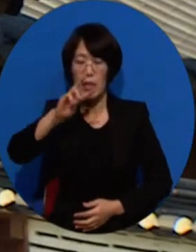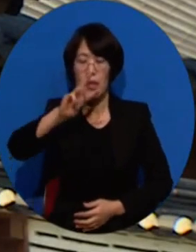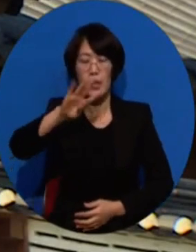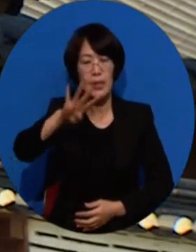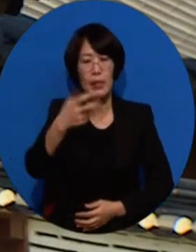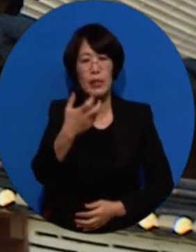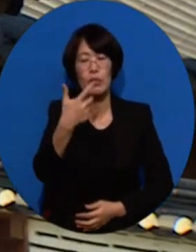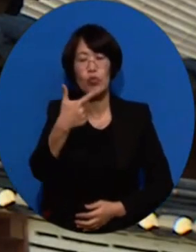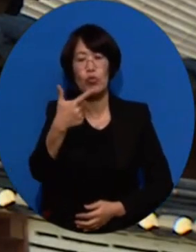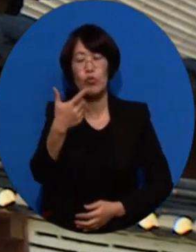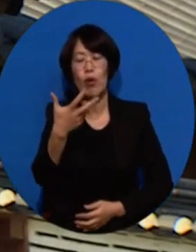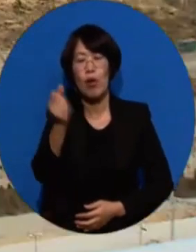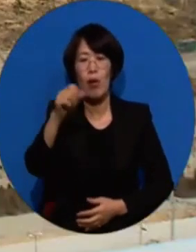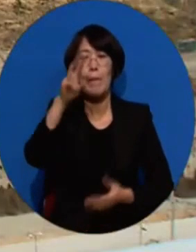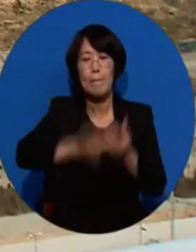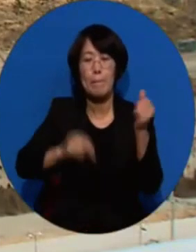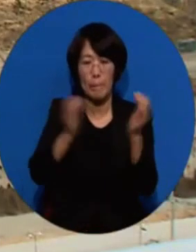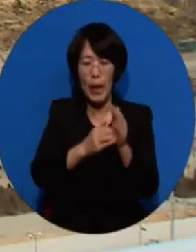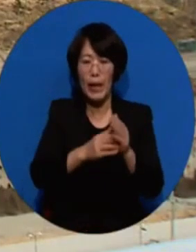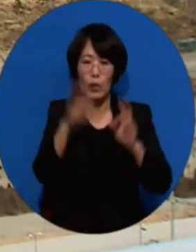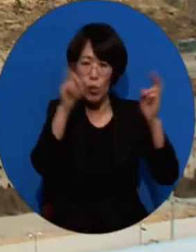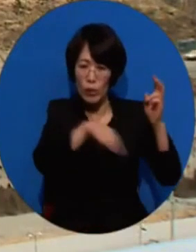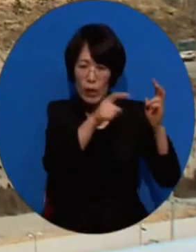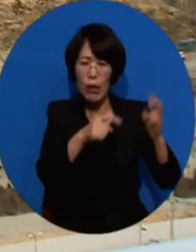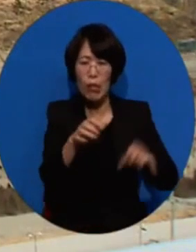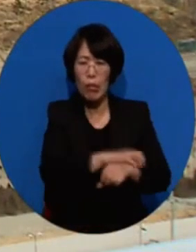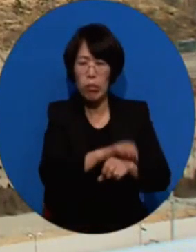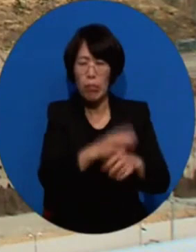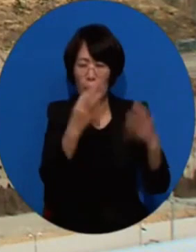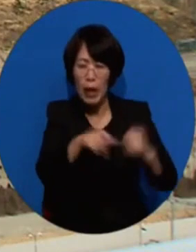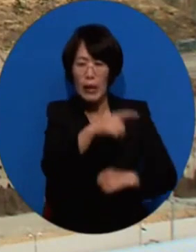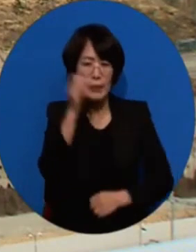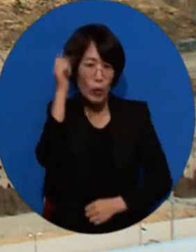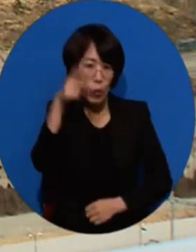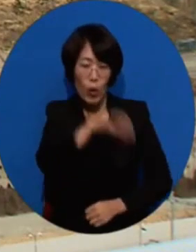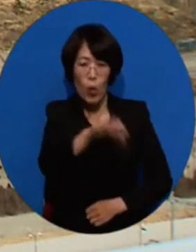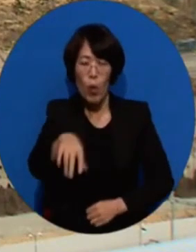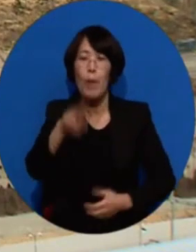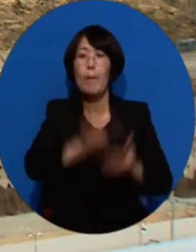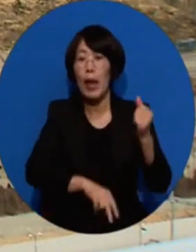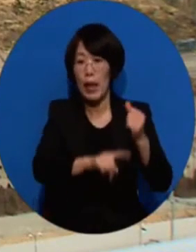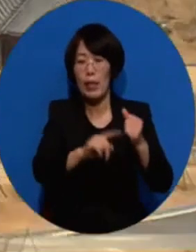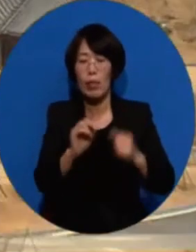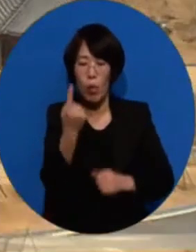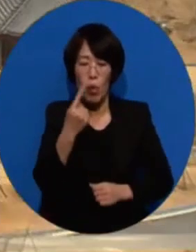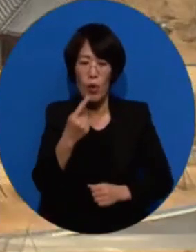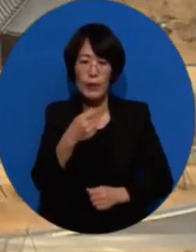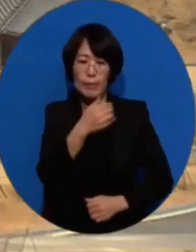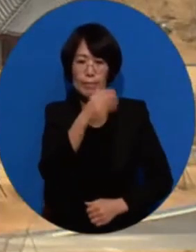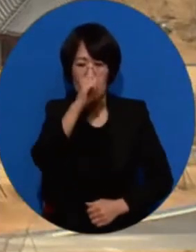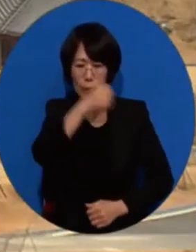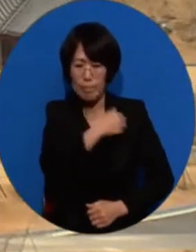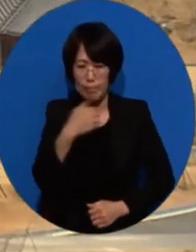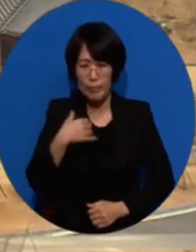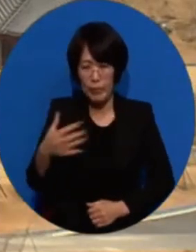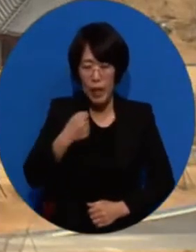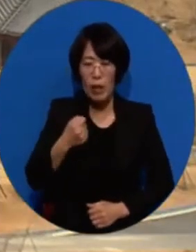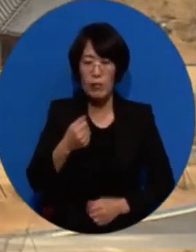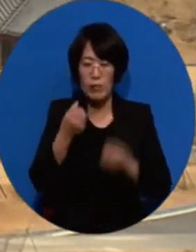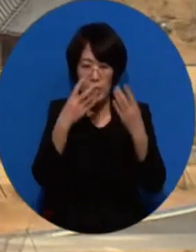매각에 있습니다 개발공사 는 애물 단지 어떤 리더의 숙박 시설의 매각으로 재무건전성 확보하고